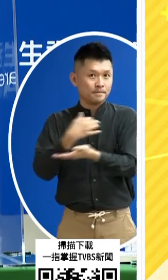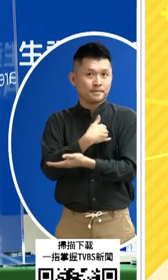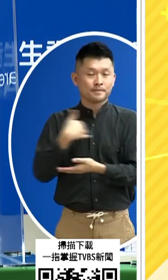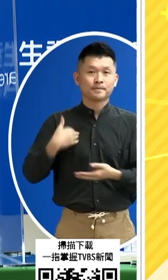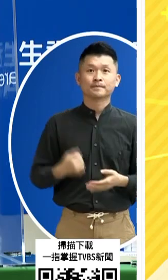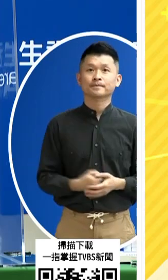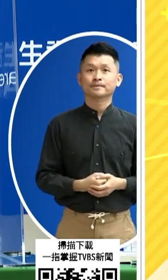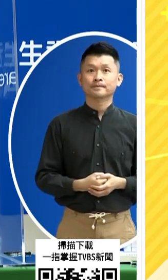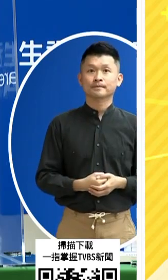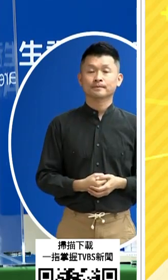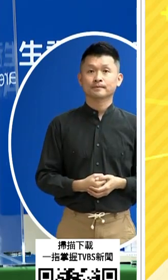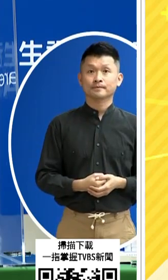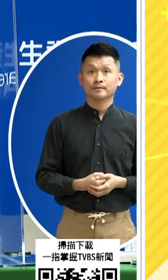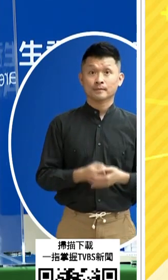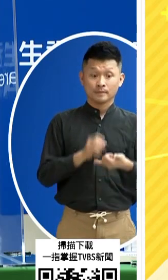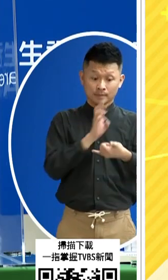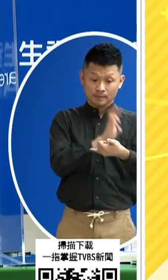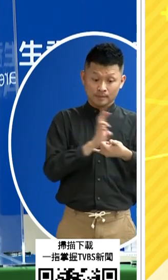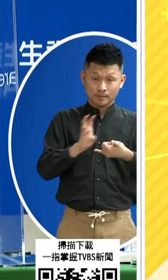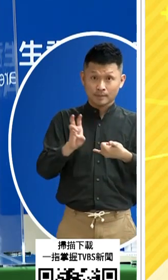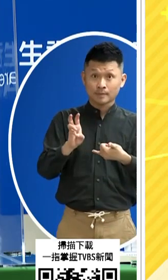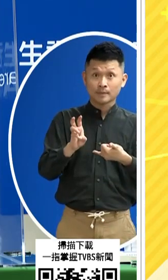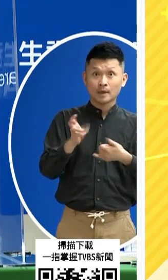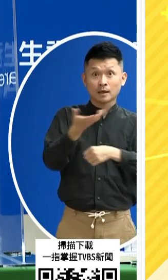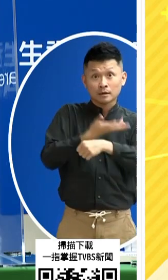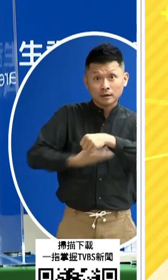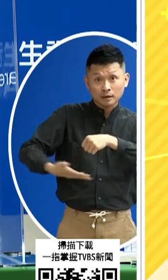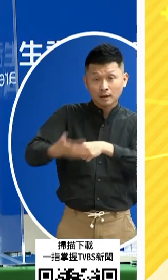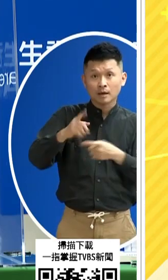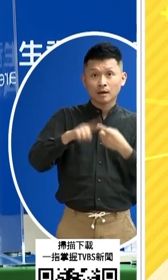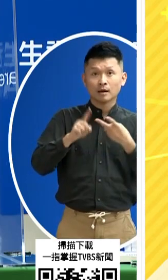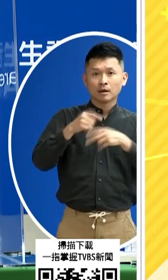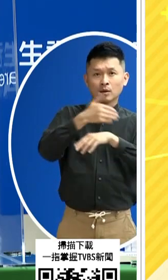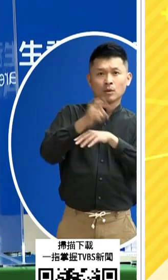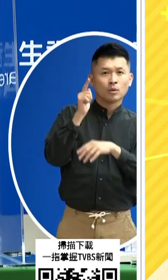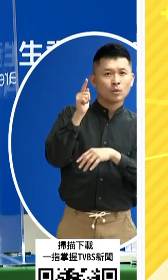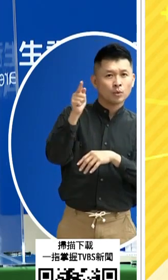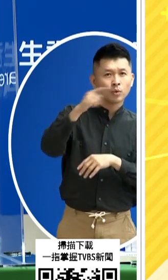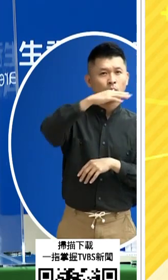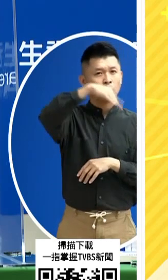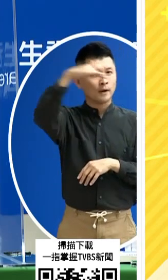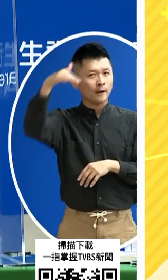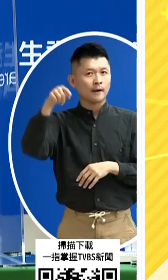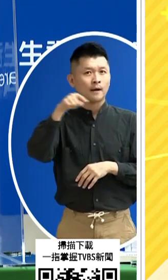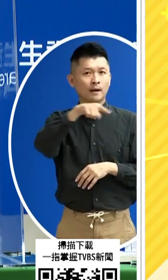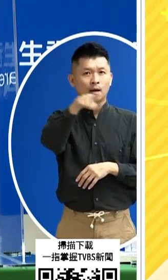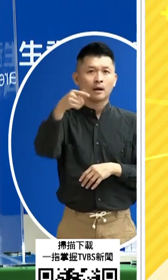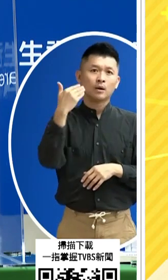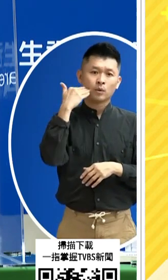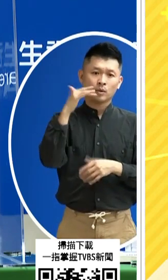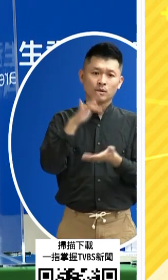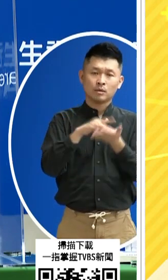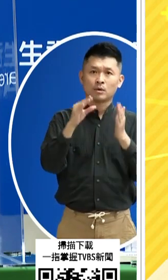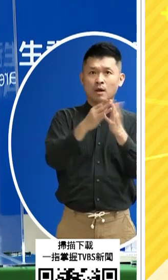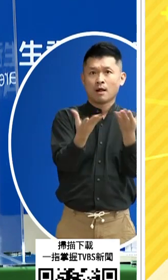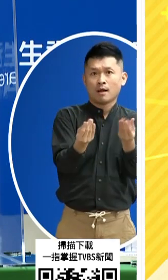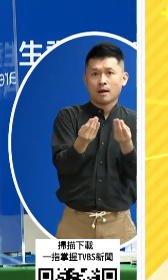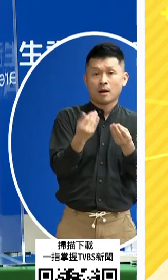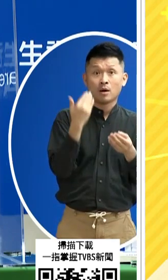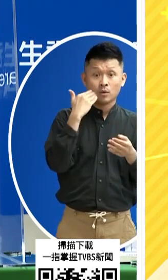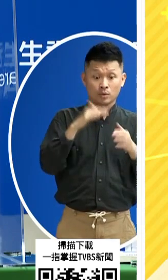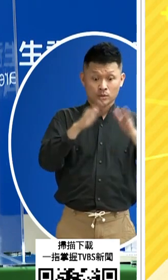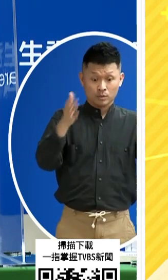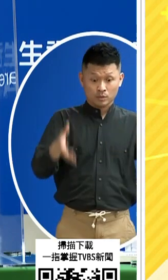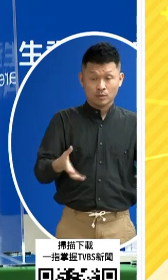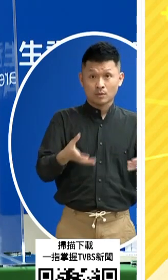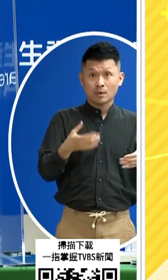要当初这么支持你，投给你这么多钱，几千亿让你这样花，最主要就是要把这个疫情守好。结